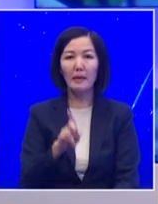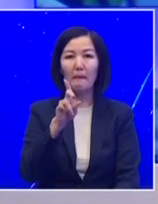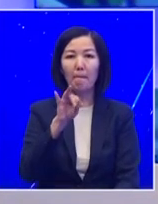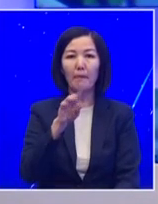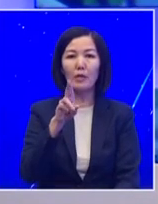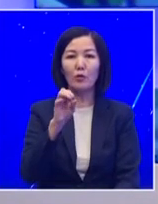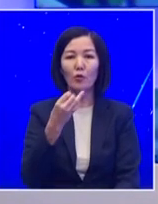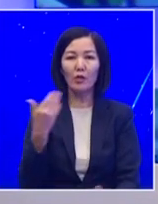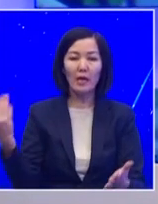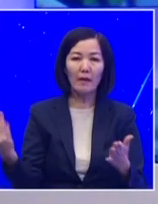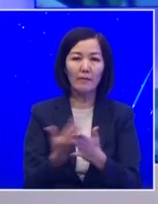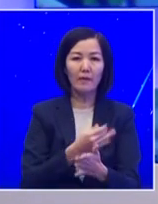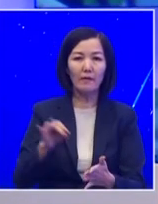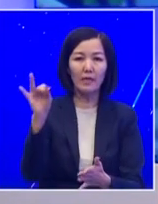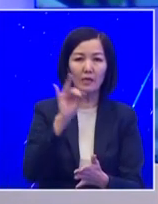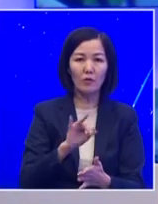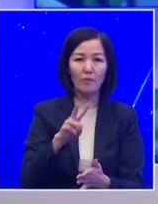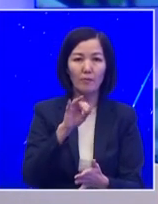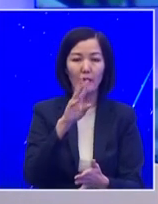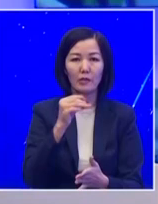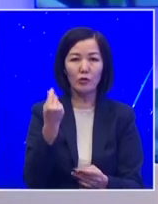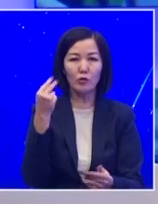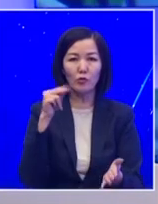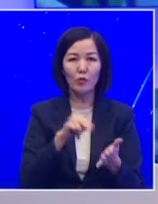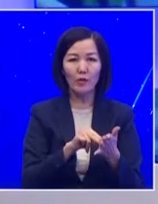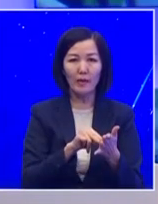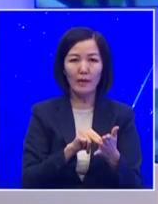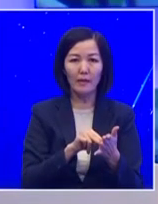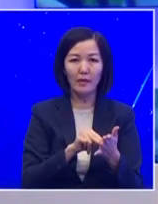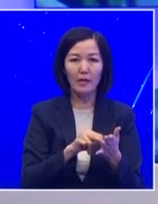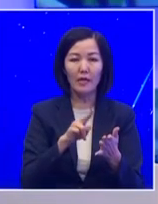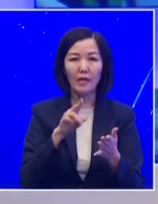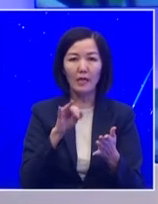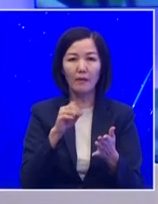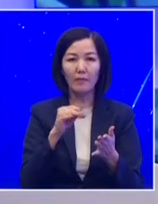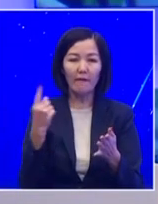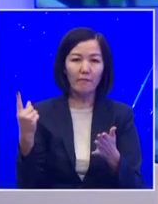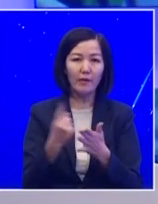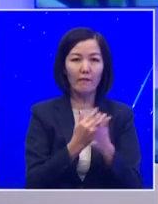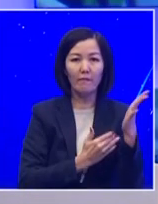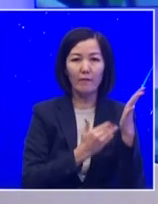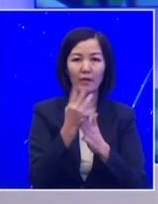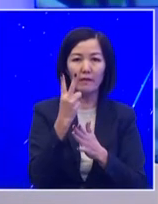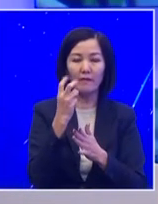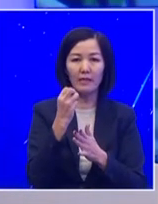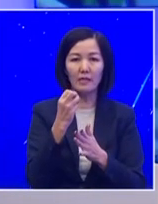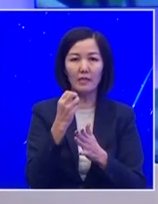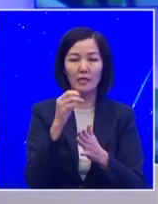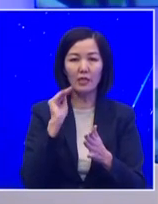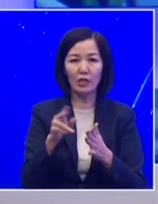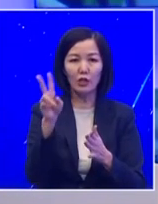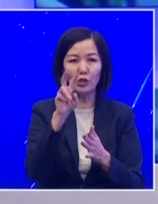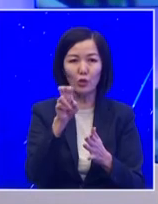Биткоин обновил исторический максимум. Стоимость самой популярной криптовалюты впервые поднялась свыше 24